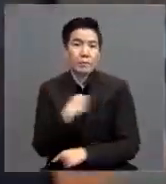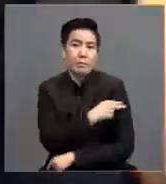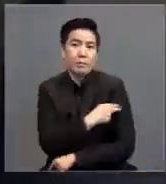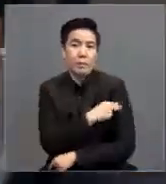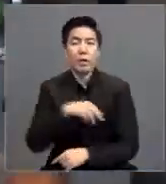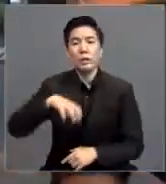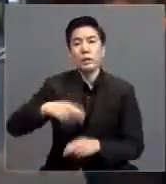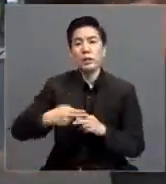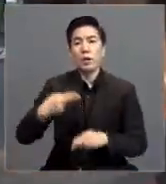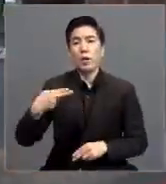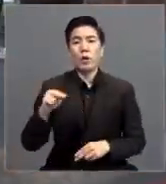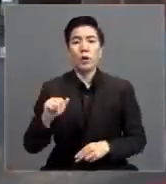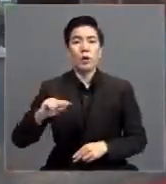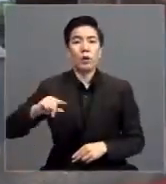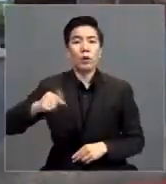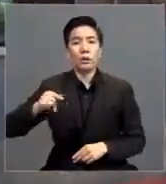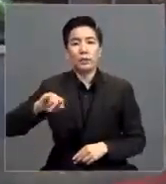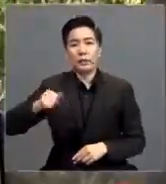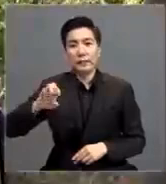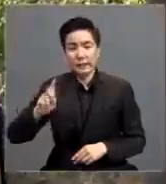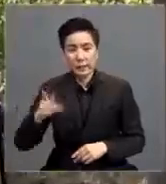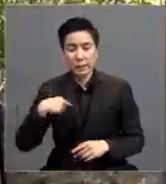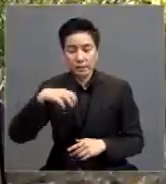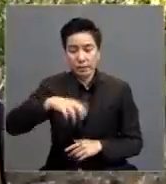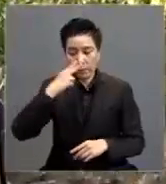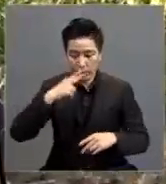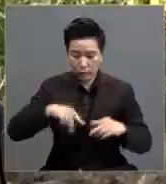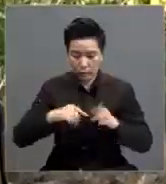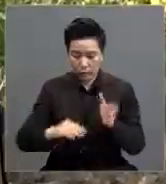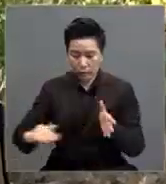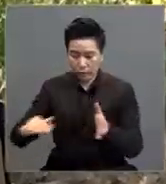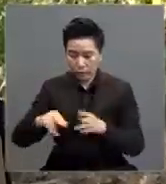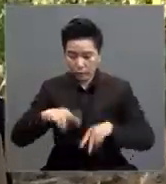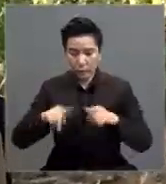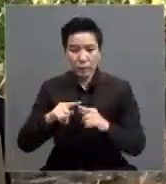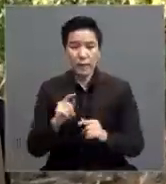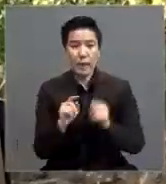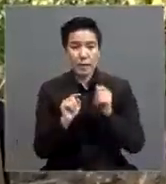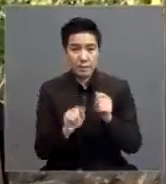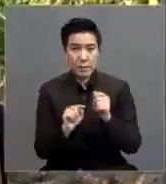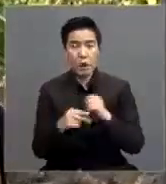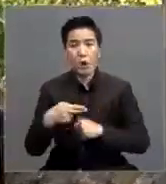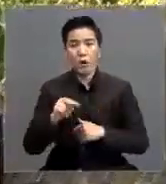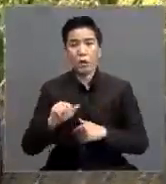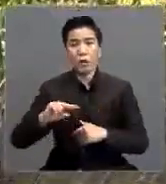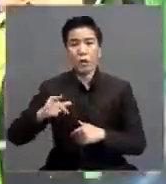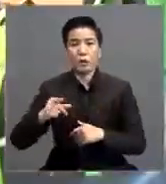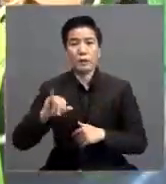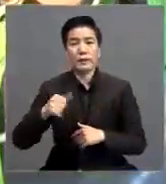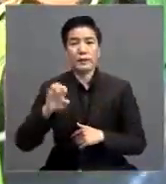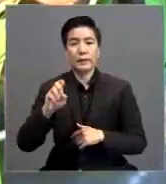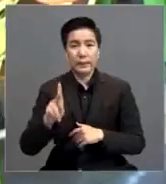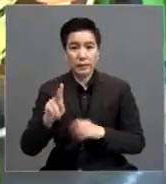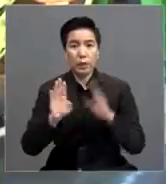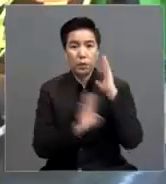าบาลหนองจิกครับที่บริเวณด่านจุดตรวจเกาะหม้อแกงตำบลท่ากำชำอำเภอหนองจิกจังหวัดปัตตานีซึ่